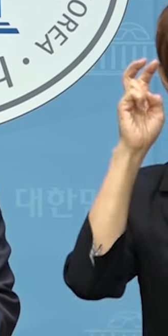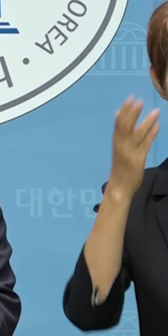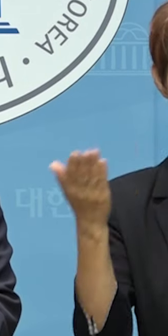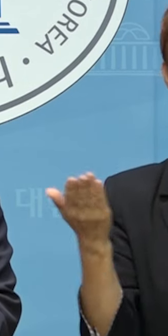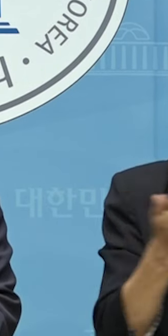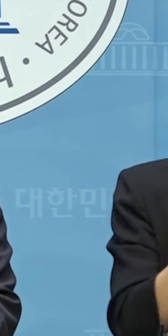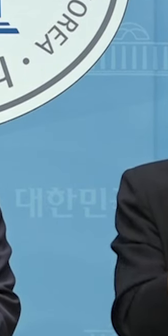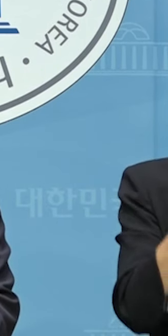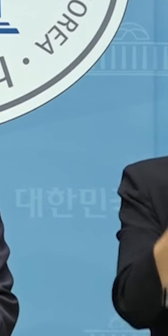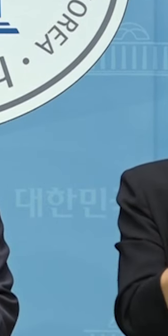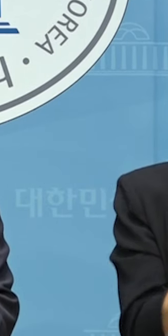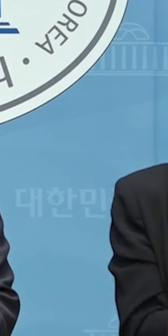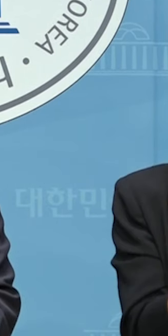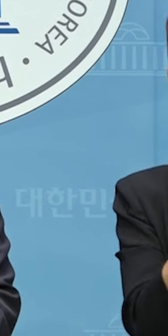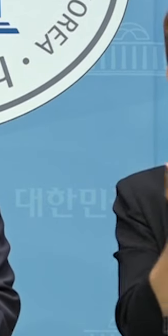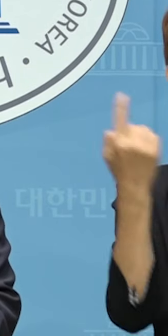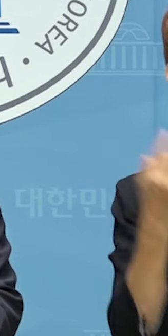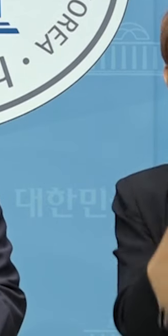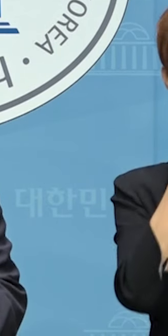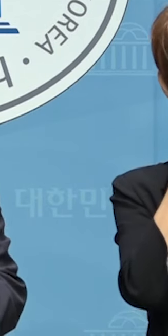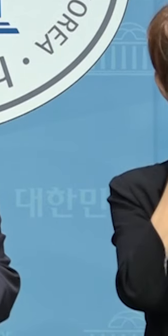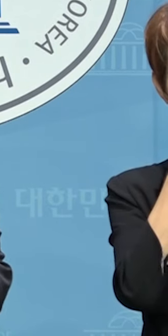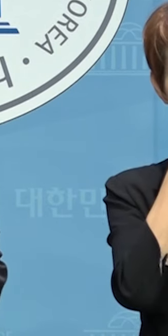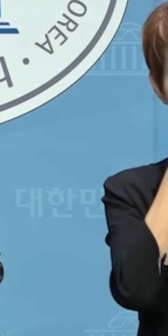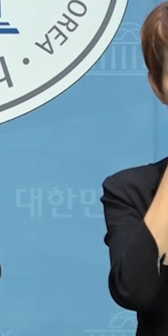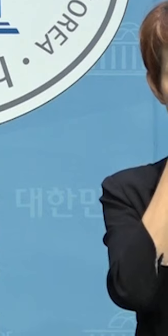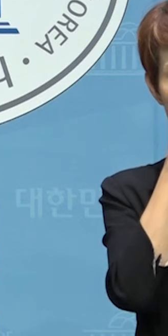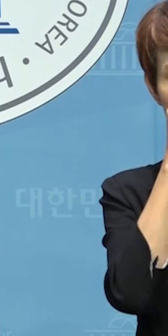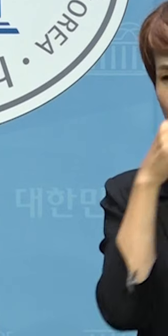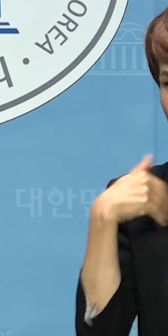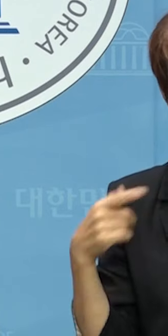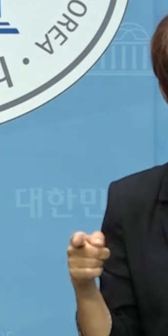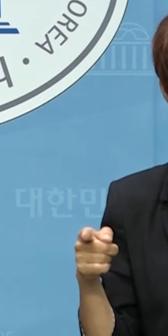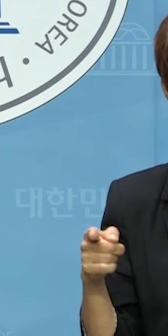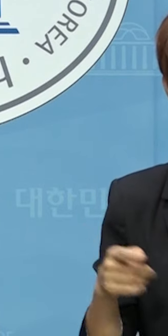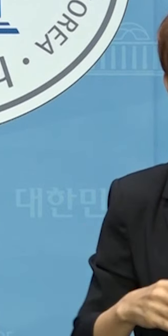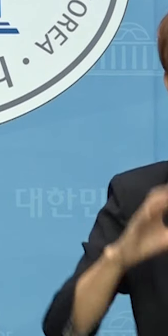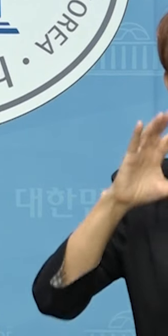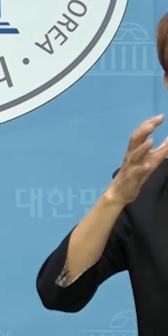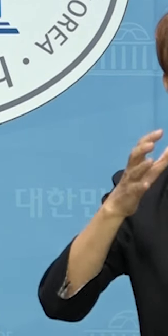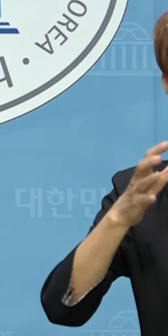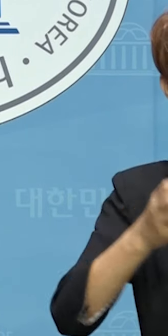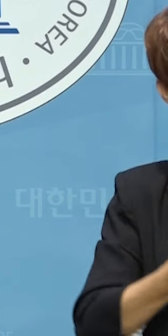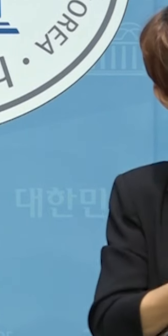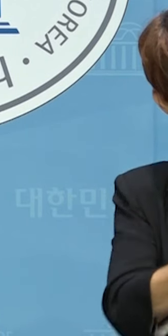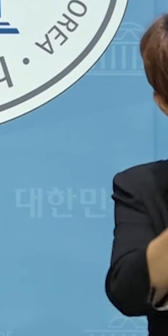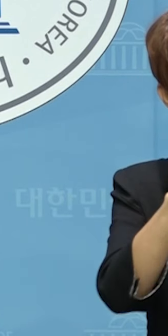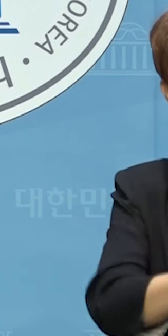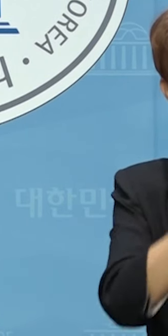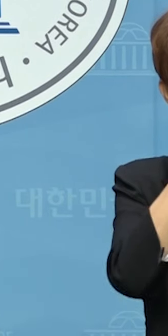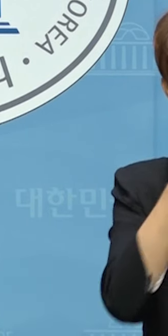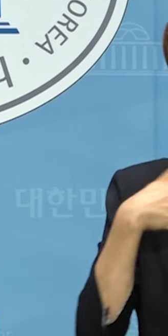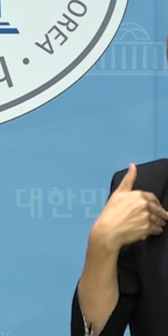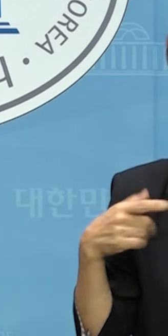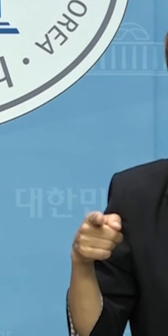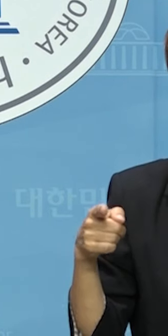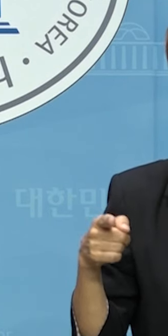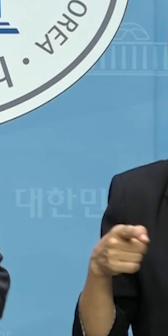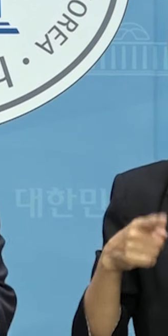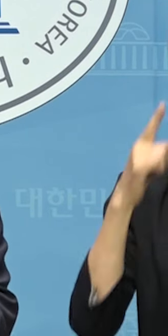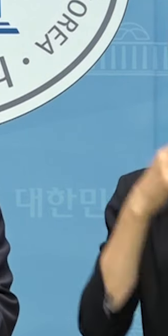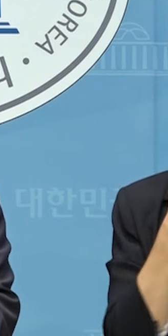큰 혼란이 발생할 수밖에 없고 국가경제에 을 될 것이 한데도 무슨 이유로